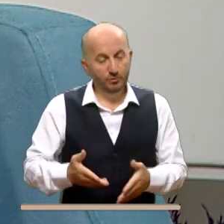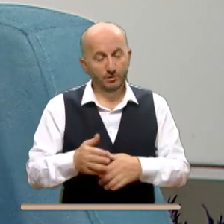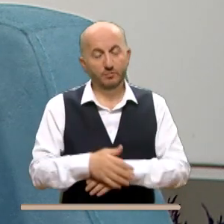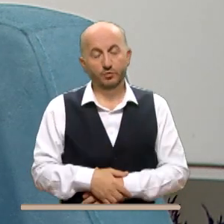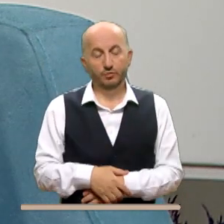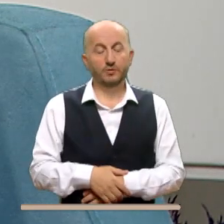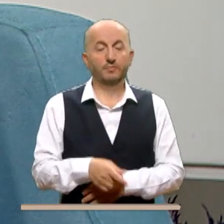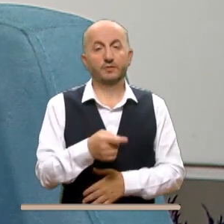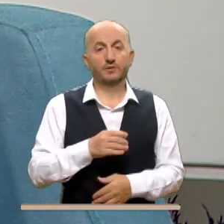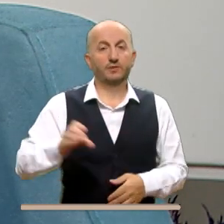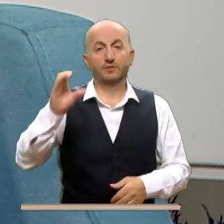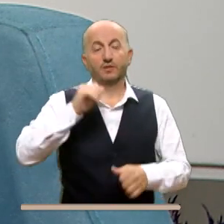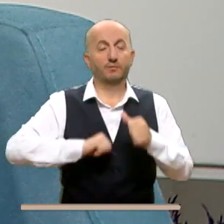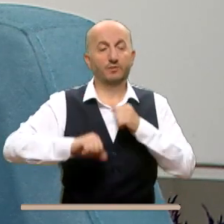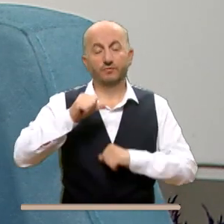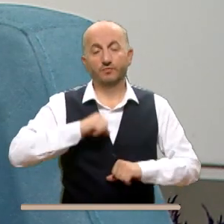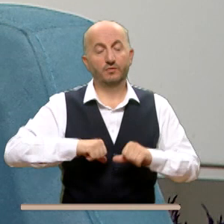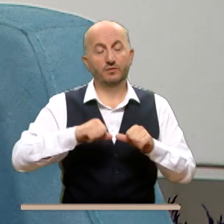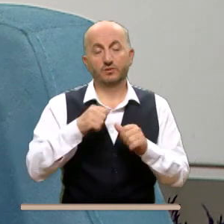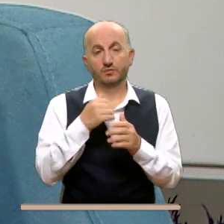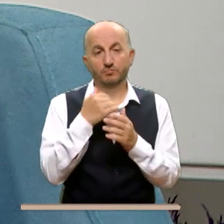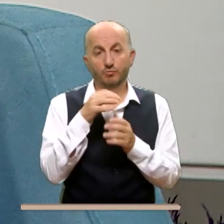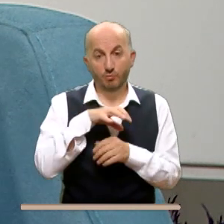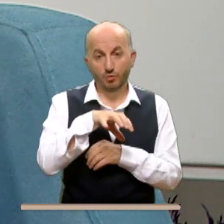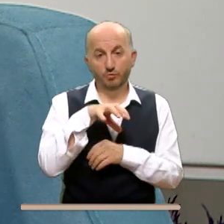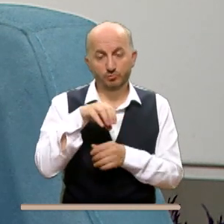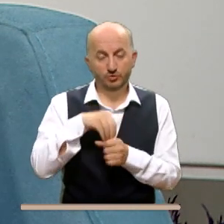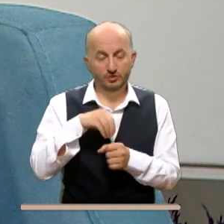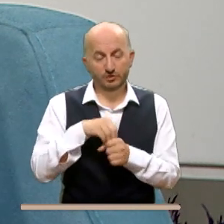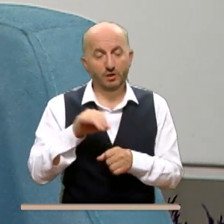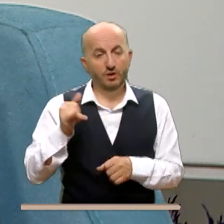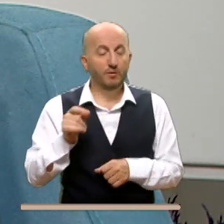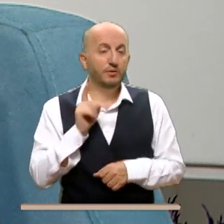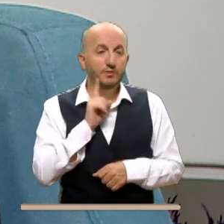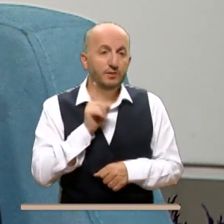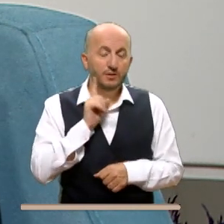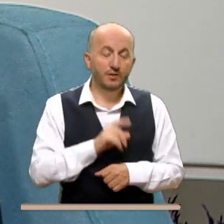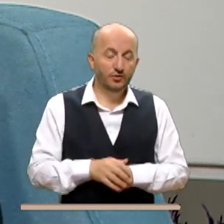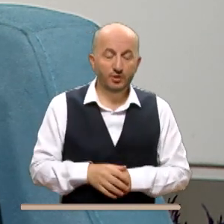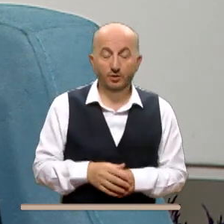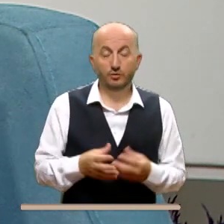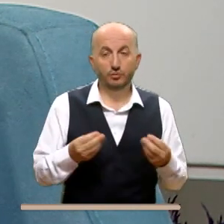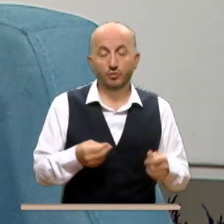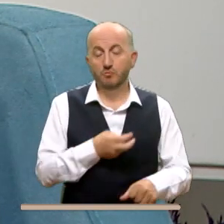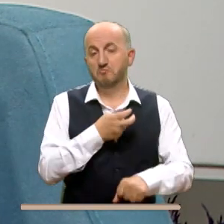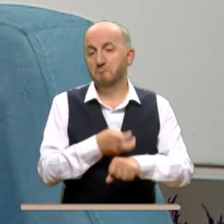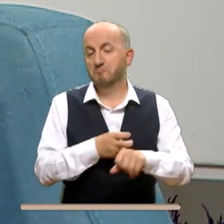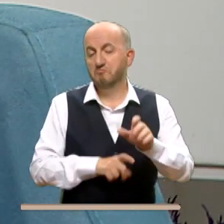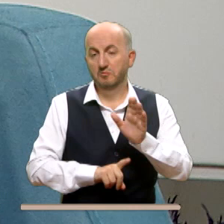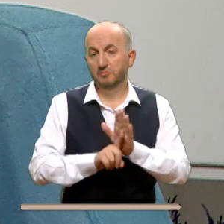Evet. Biz İlahiyat Fakültesi programımızda ve diğer programlarda Arapçayı ve İngilizceyi çok başarılı bir